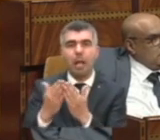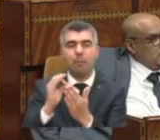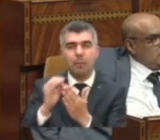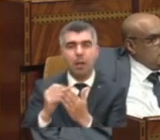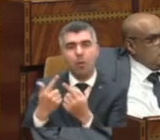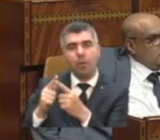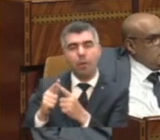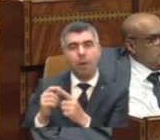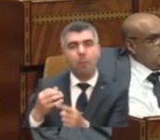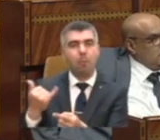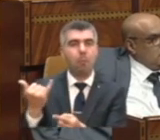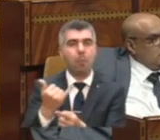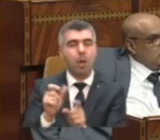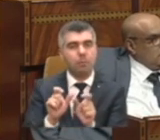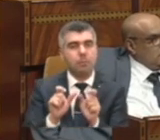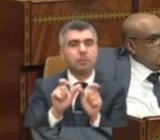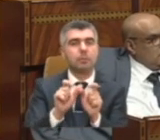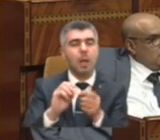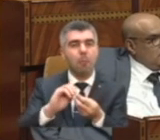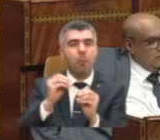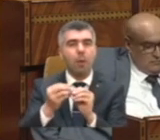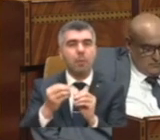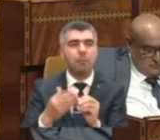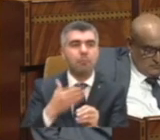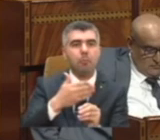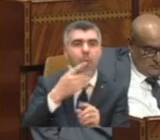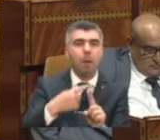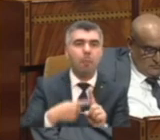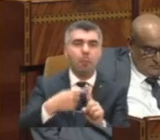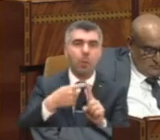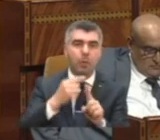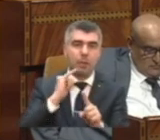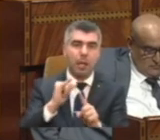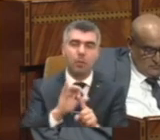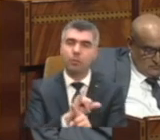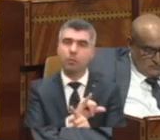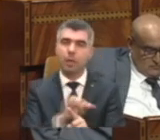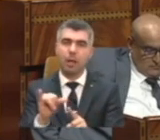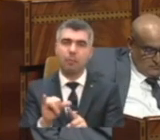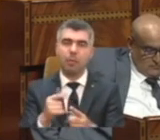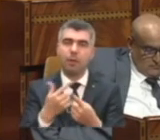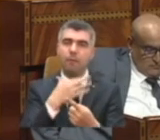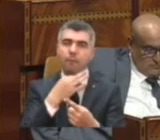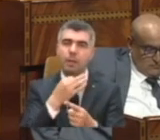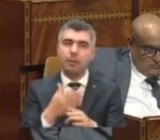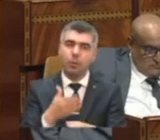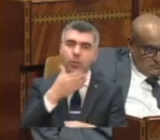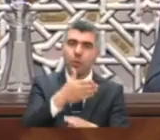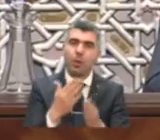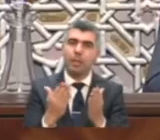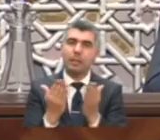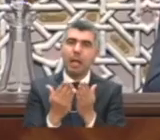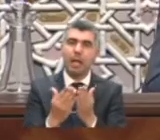المدرسية، تفاديا لمشاكل اجتماعية إضافية، وحرصا على سلامة وسلاسة الدخول التعليمي المقبل.